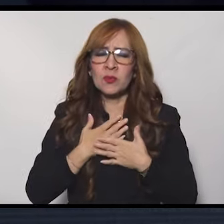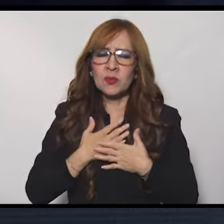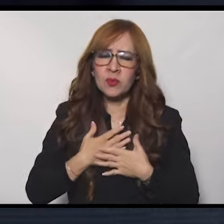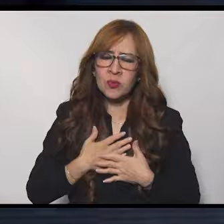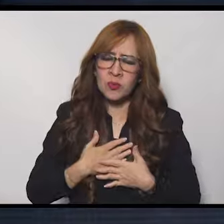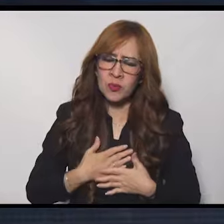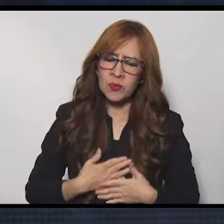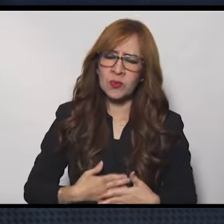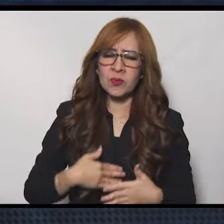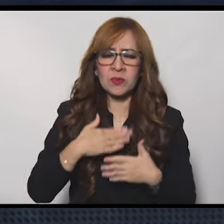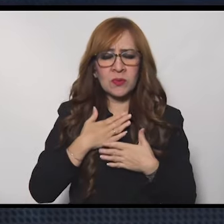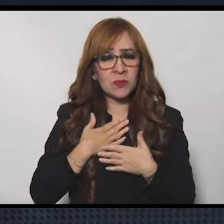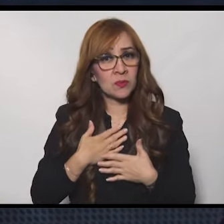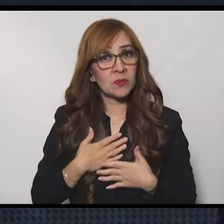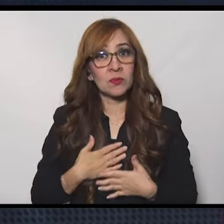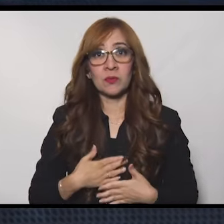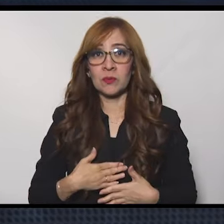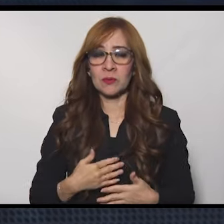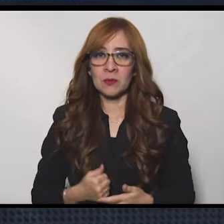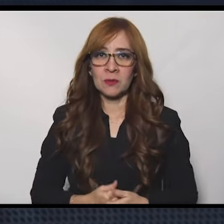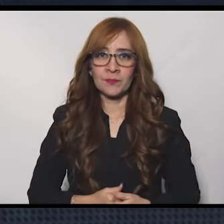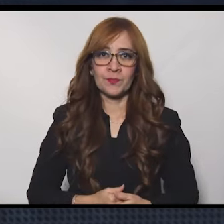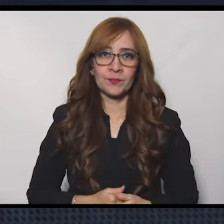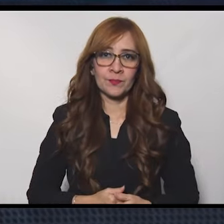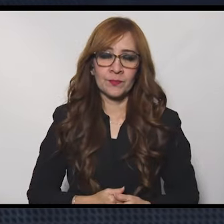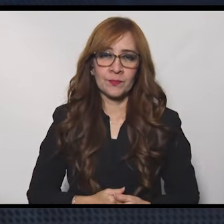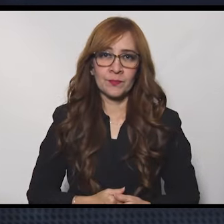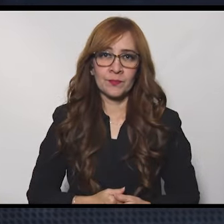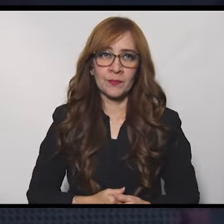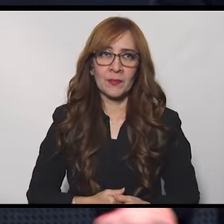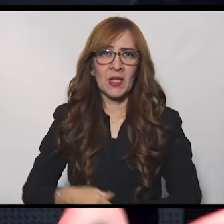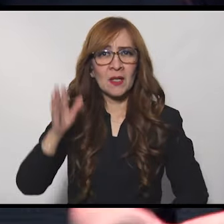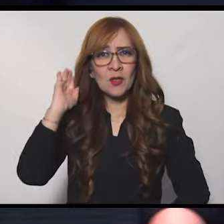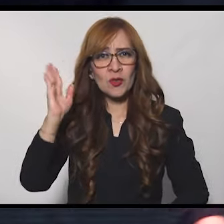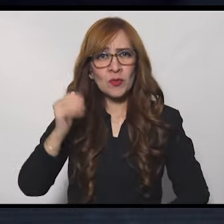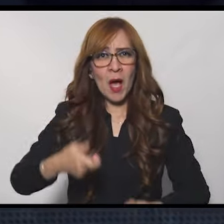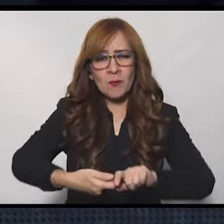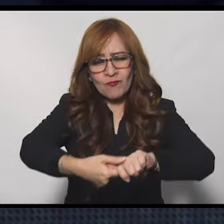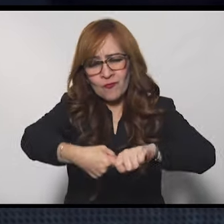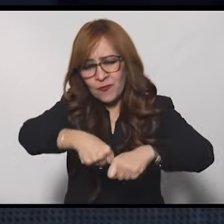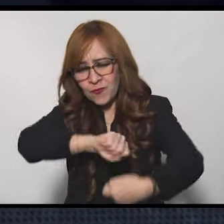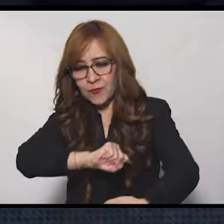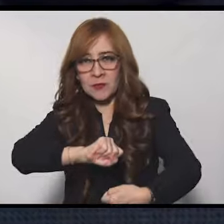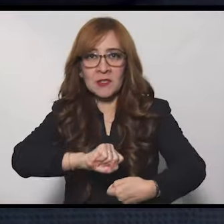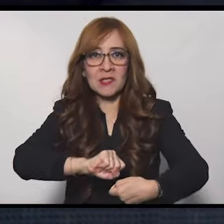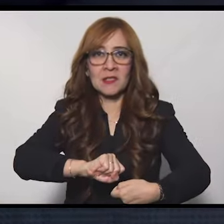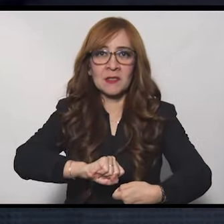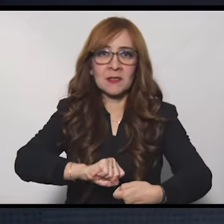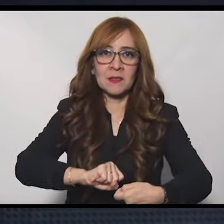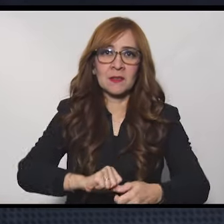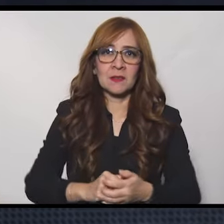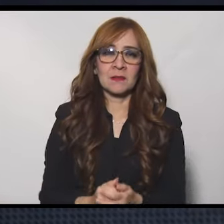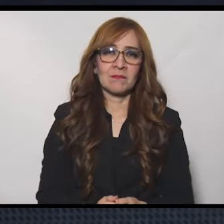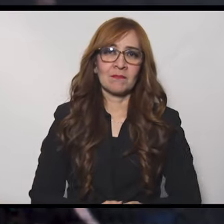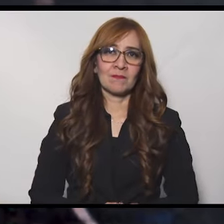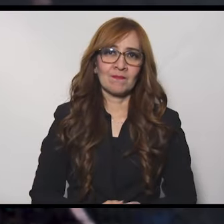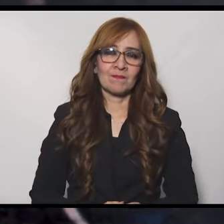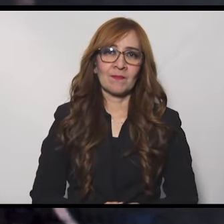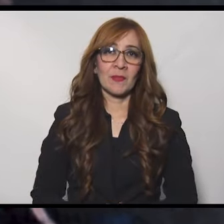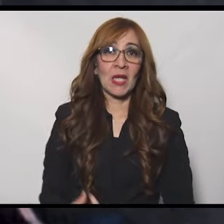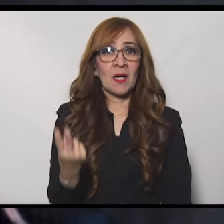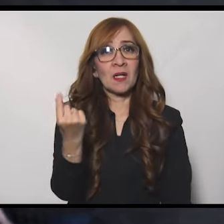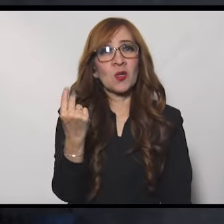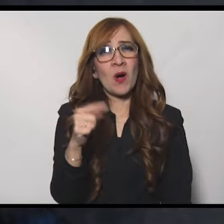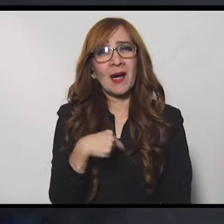Udah amsyong kalau orang Medan bilang. Gitu ya kan? Udah diperas hingga tetes terakhir gitu loh. Ya.